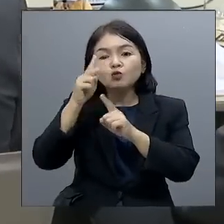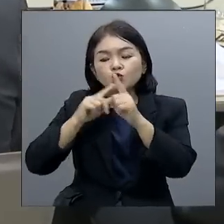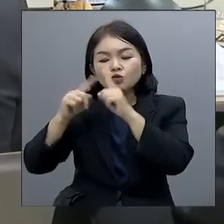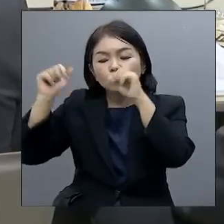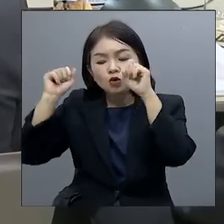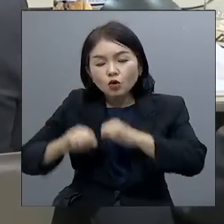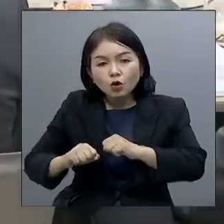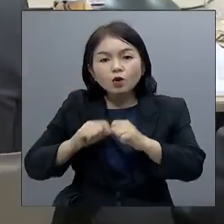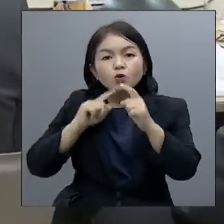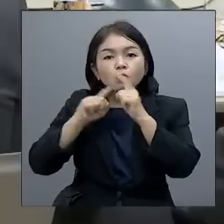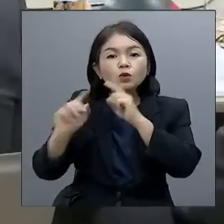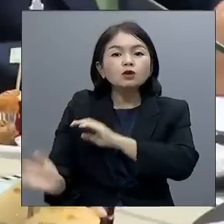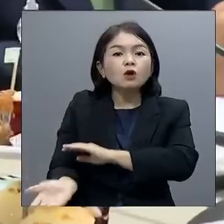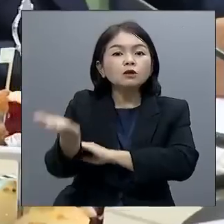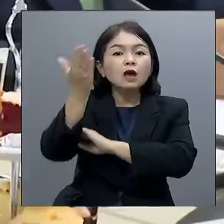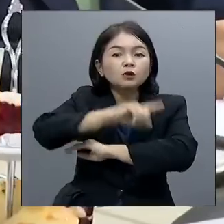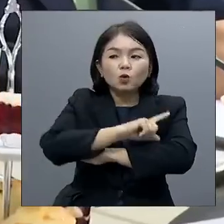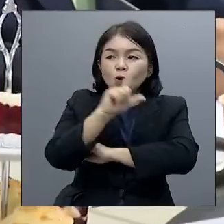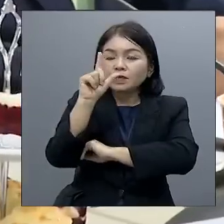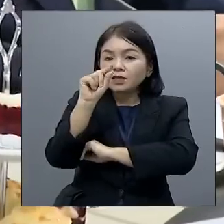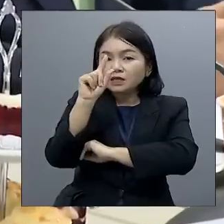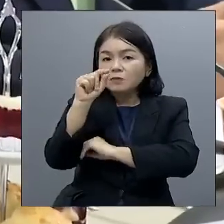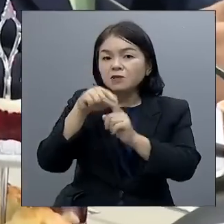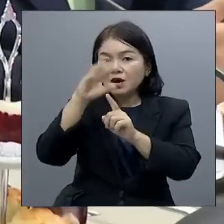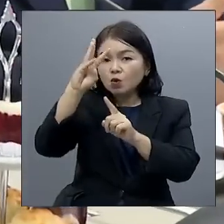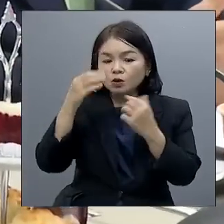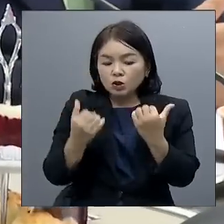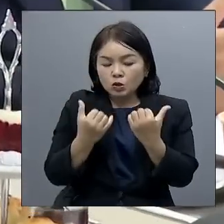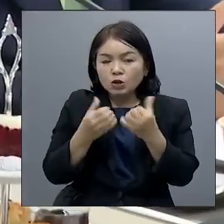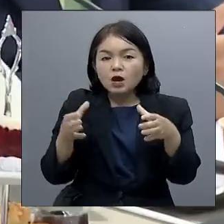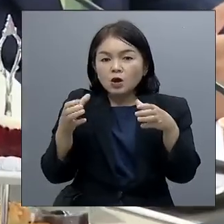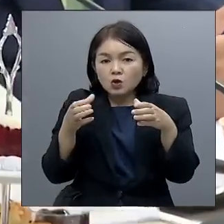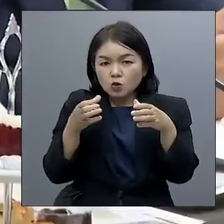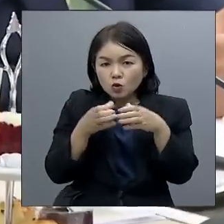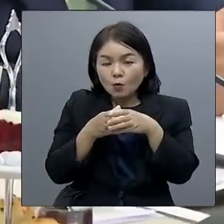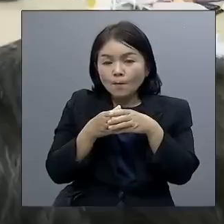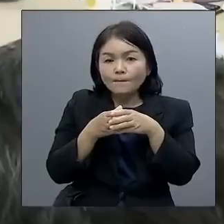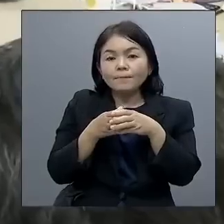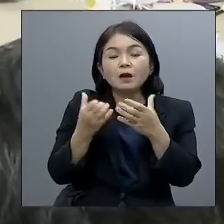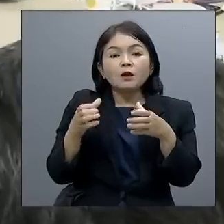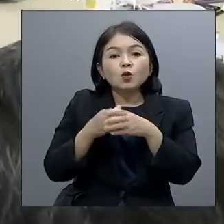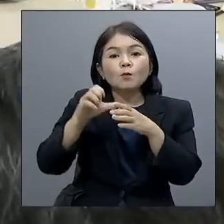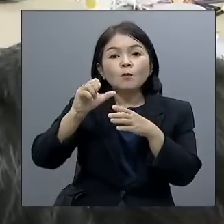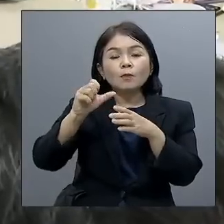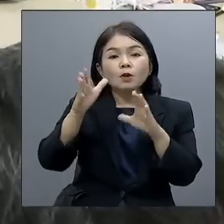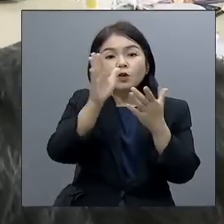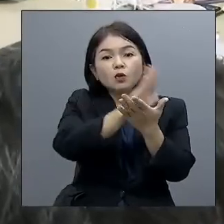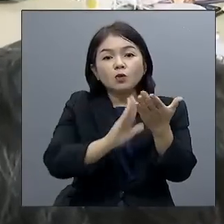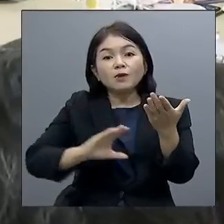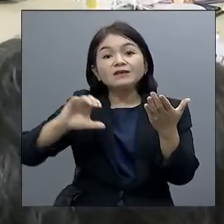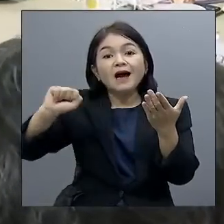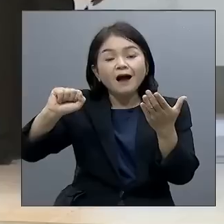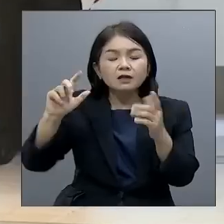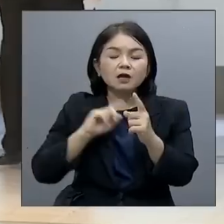ตาม MOUในช่วงเช้าของวันอังคารที่ 20มิถุนายนนี้ที่พรรคไทยสร้างไทยค่ะส่วนการประชุมพรรคการเมือง 8พรรคในการ